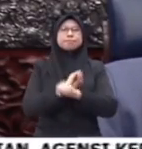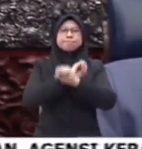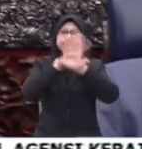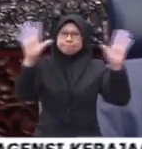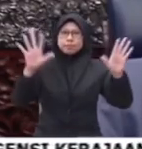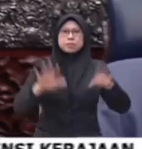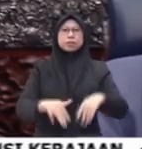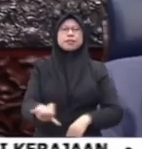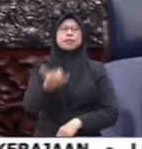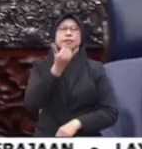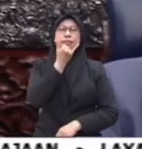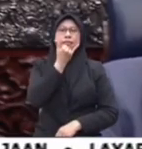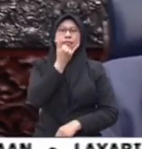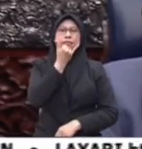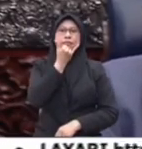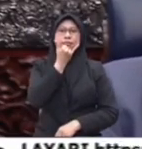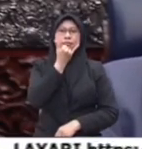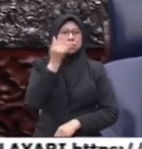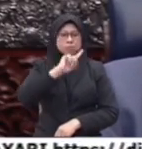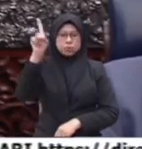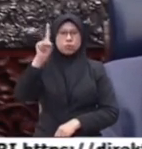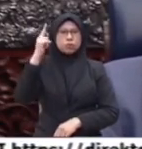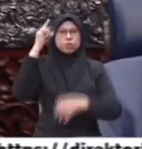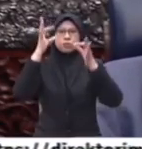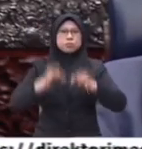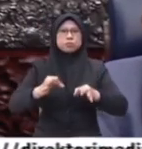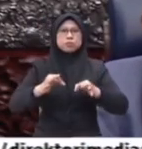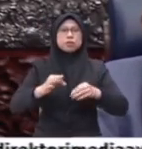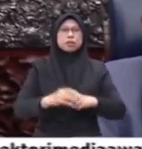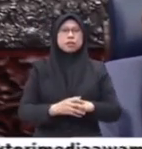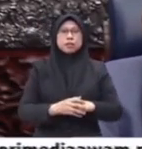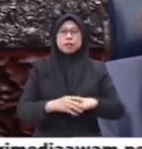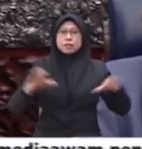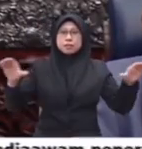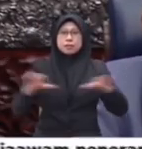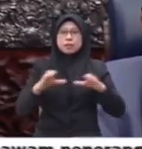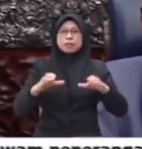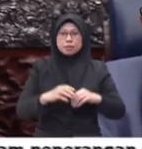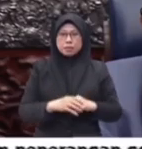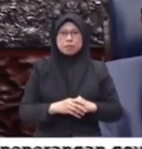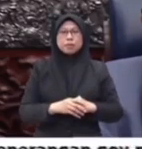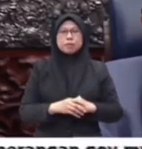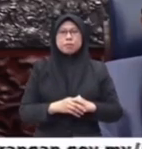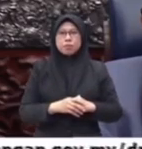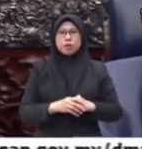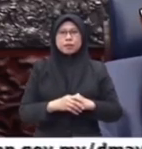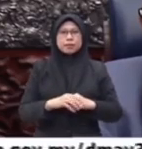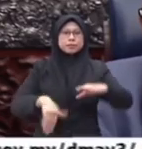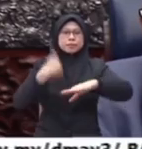itu tidak benar. Bahawa keputusan yang telah pun dibuat oleh pihak Jawatan Kuasa